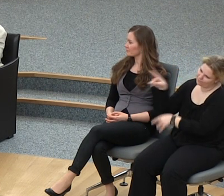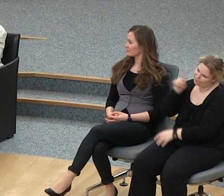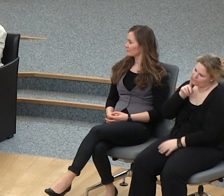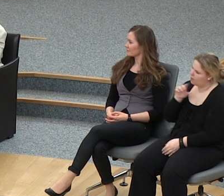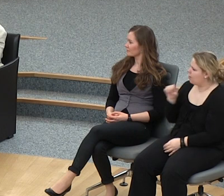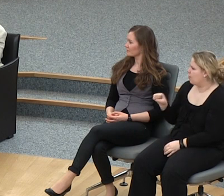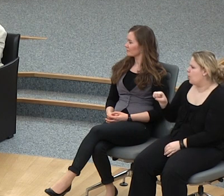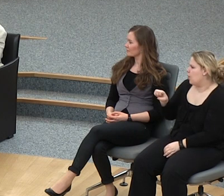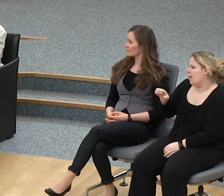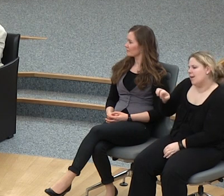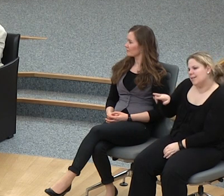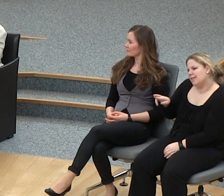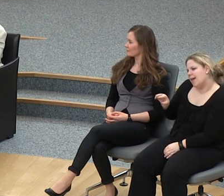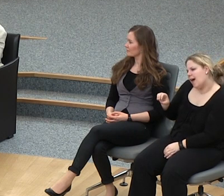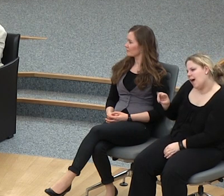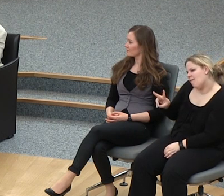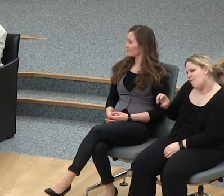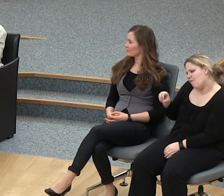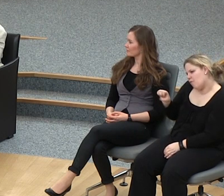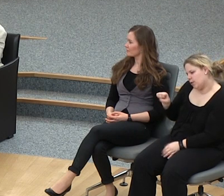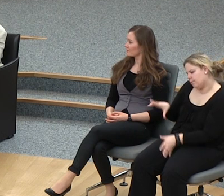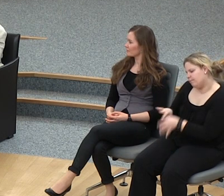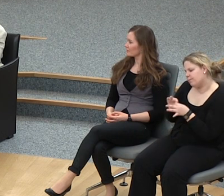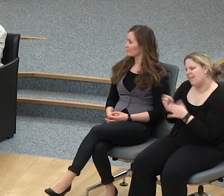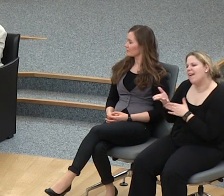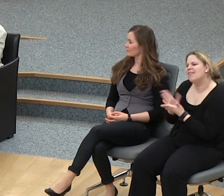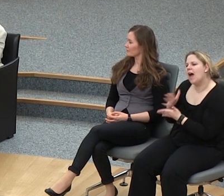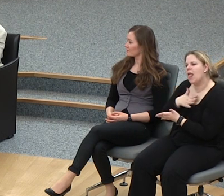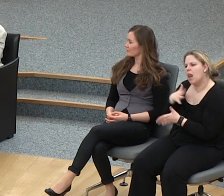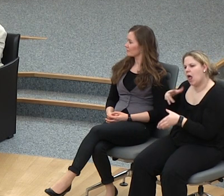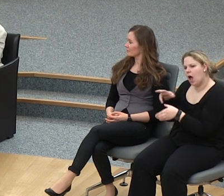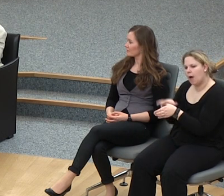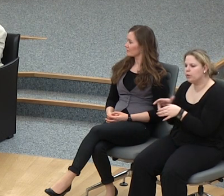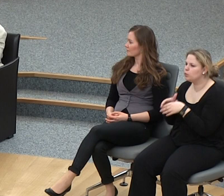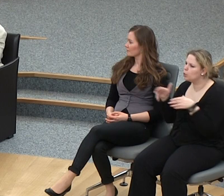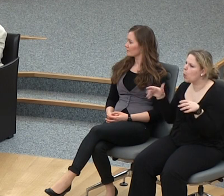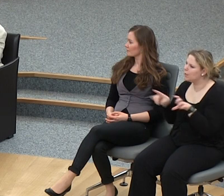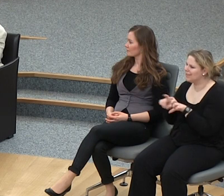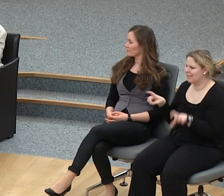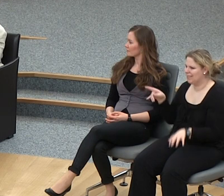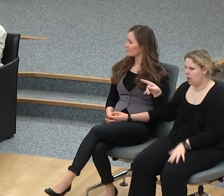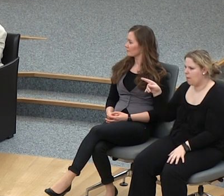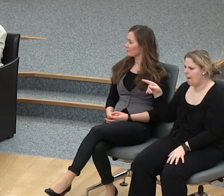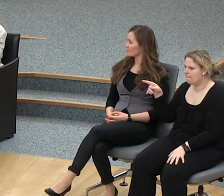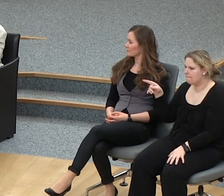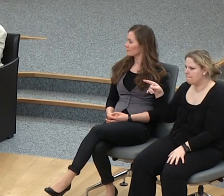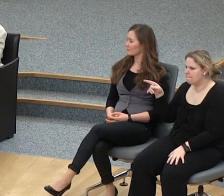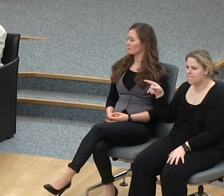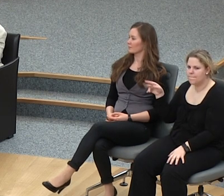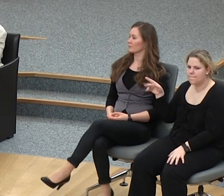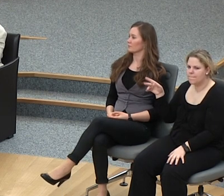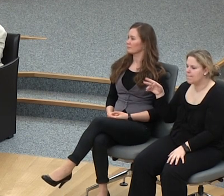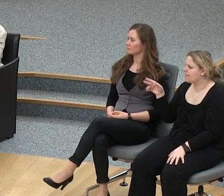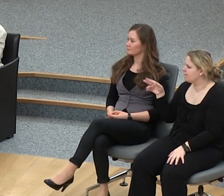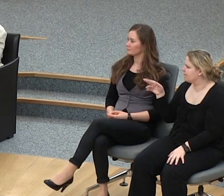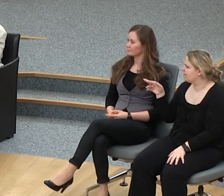Servus. Die Teilhabe der Betroffenen ist ein großes Thema, hat ja auch irgendwie dazu